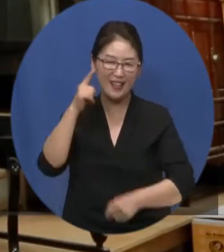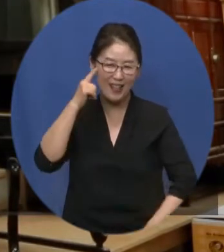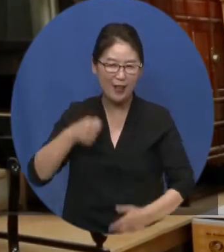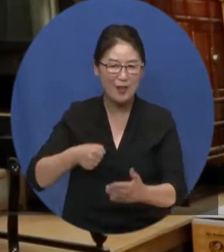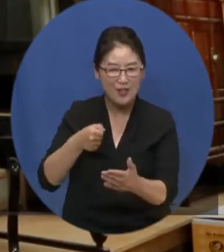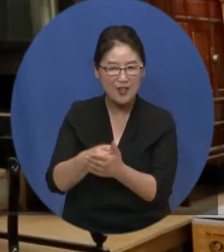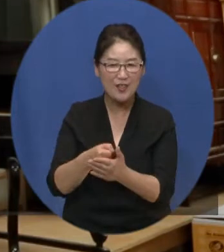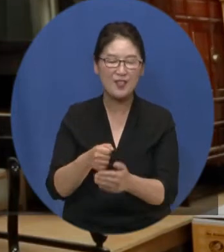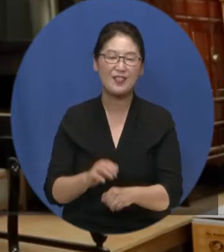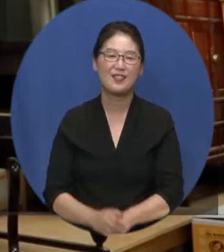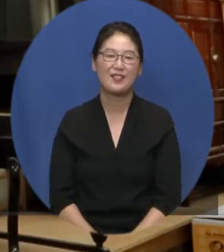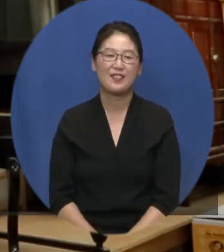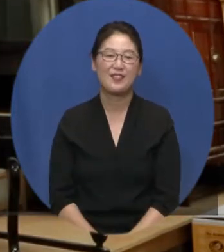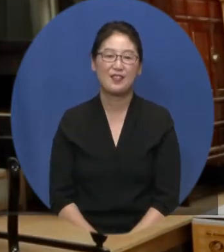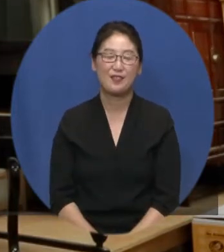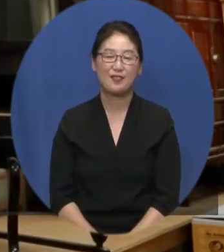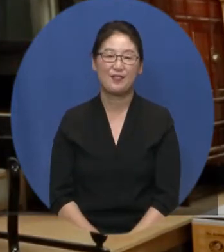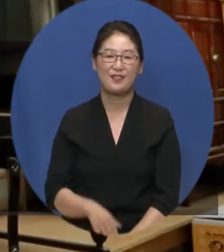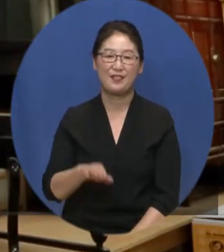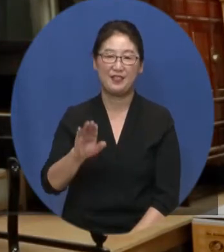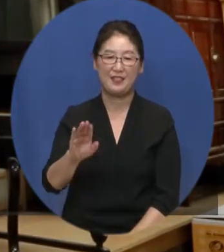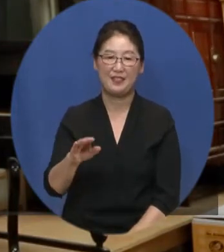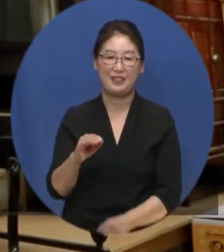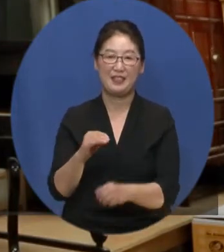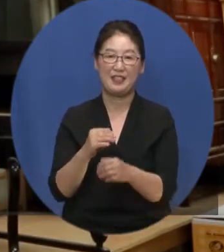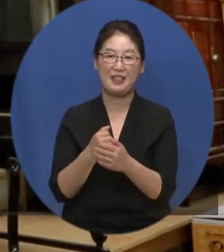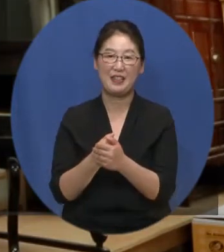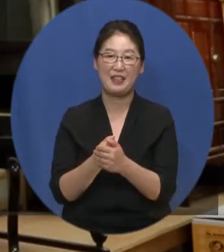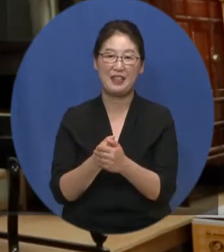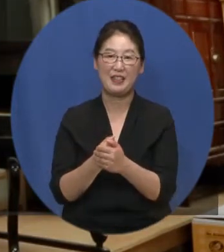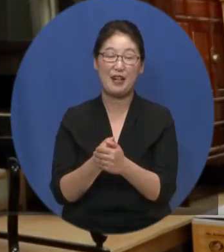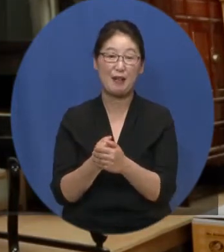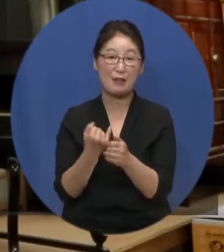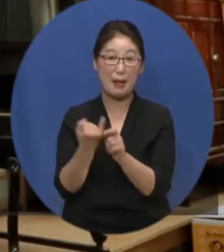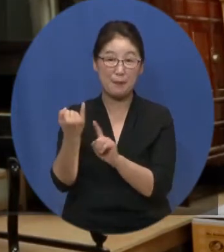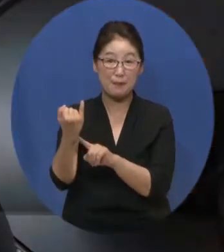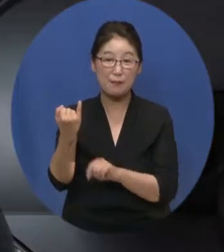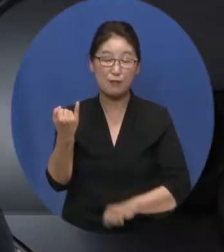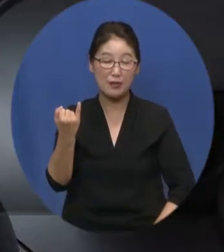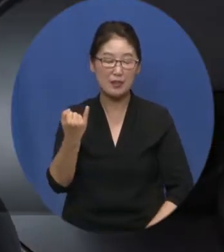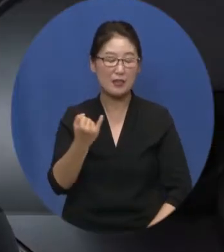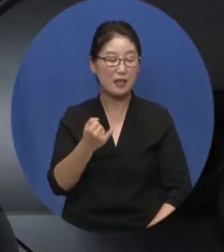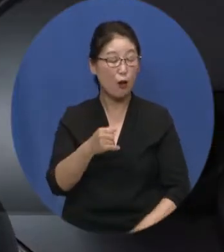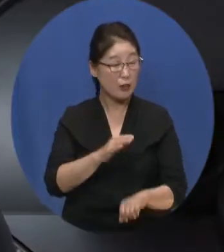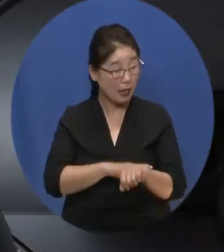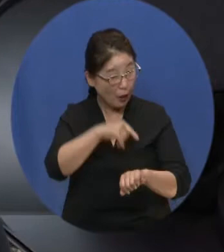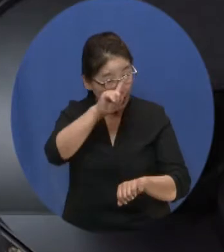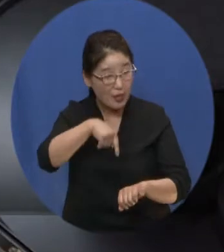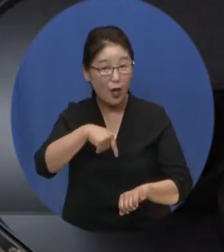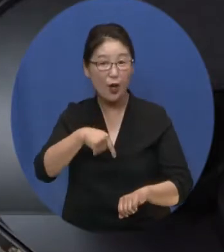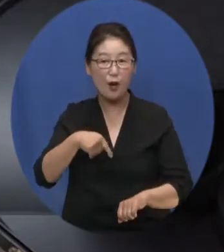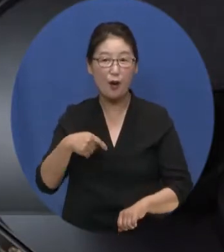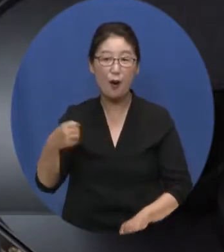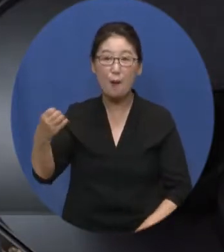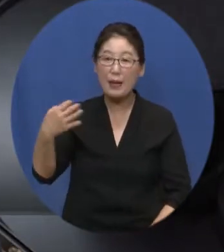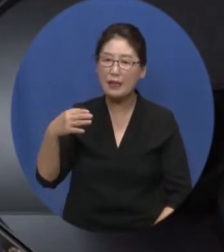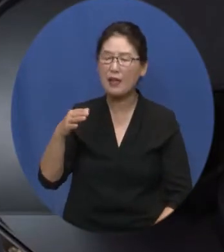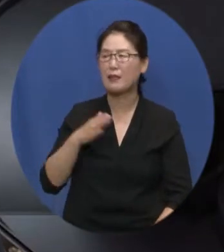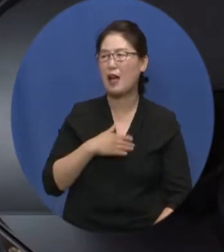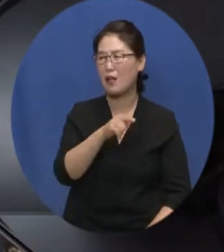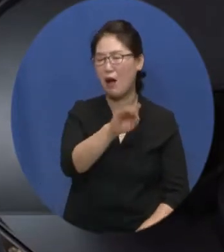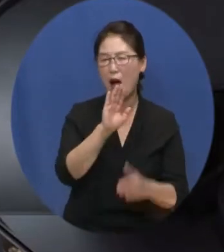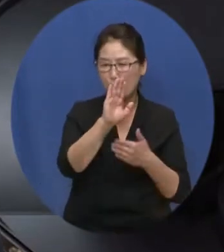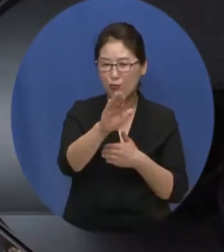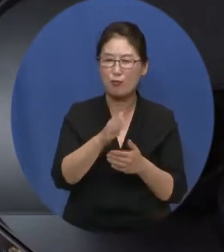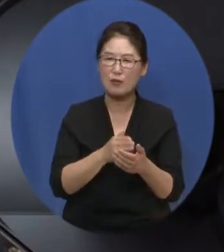들어왔을때 집사람이 웃음을 더 잘 갔다 왔어 라고 했을때 제가 됐든 그랬어요 나 이거 해야겠다